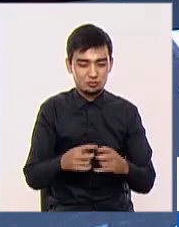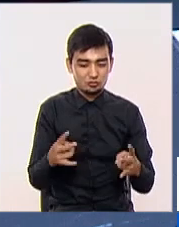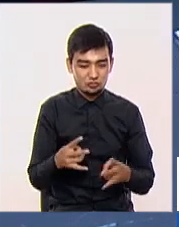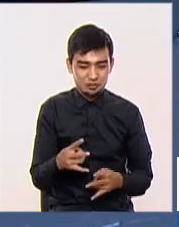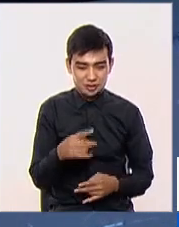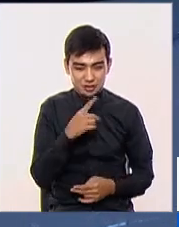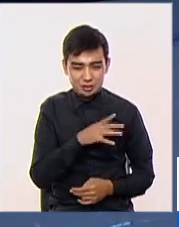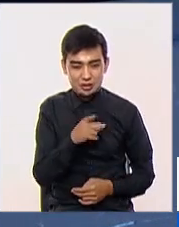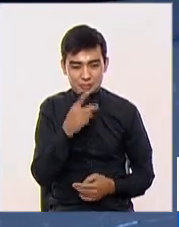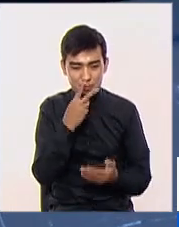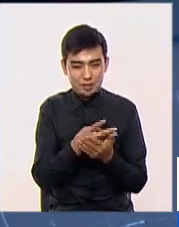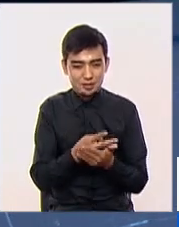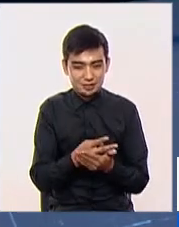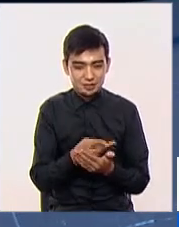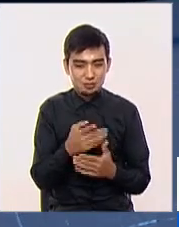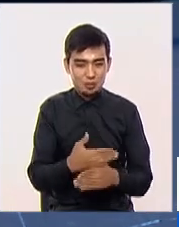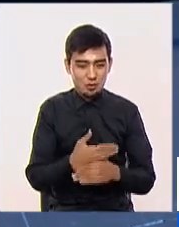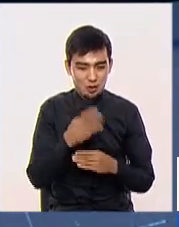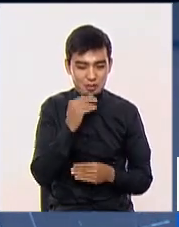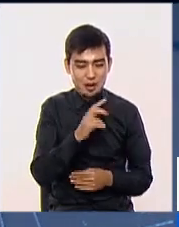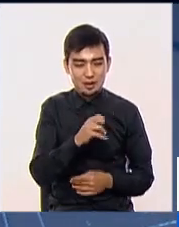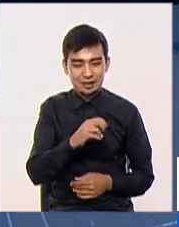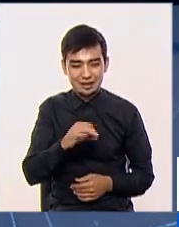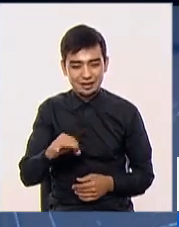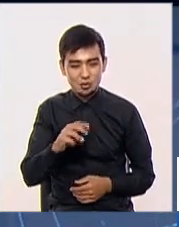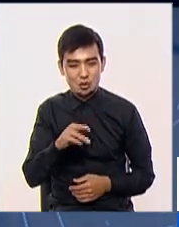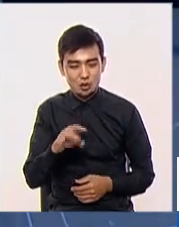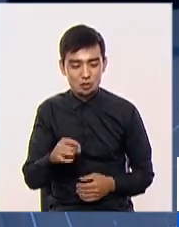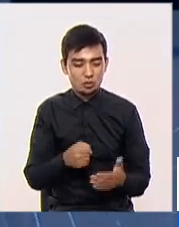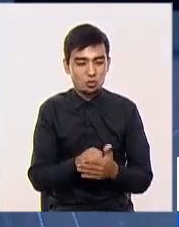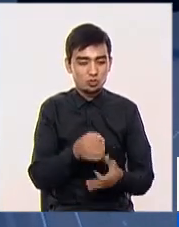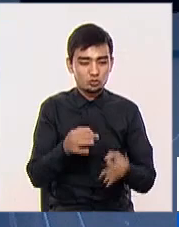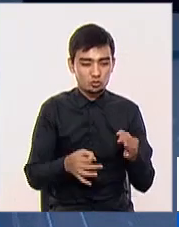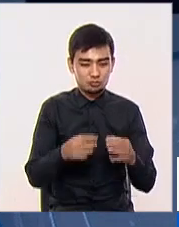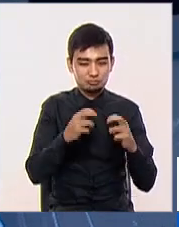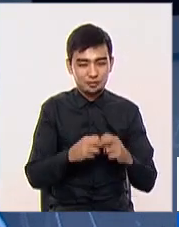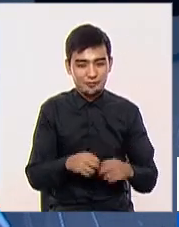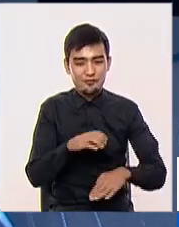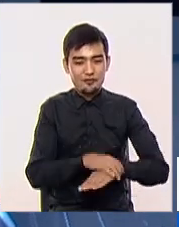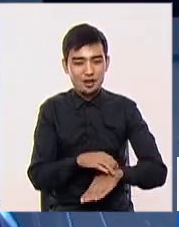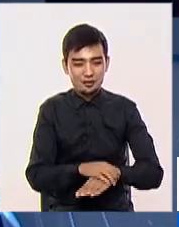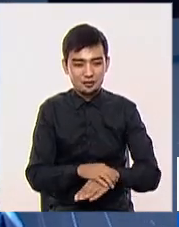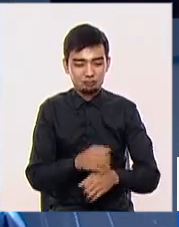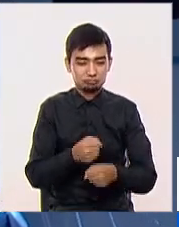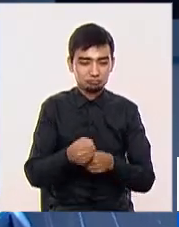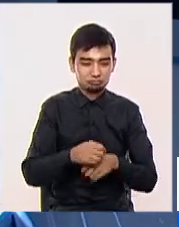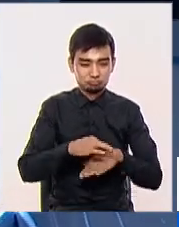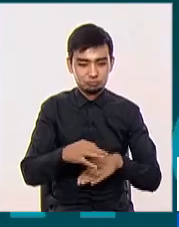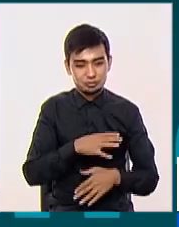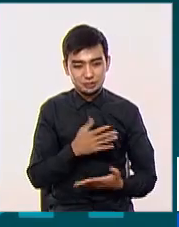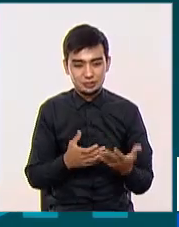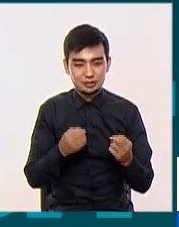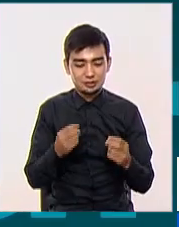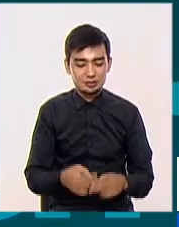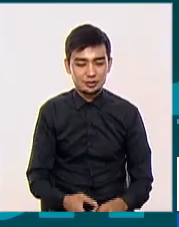мероприятий. Его показания помогут Антикору в досудебном расследовании в отношении правоохранительных органов по факту применения пыток.